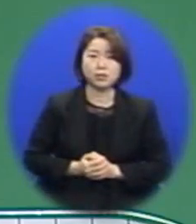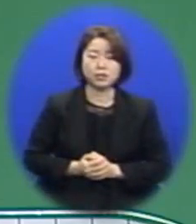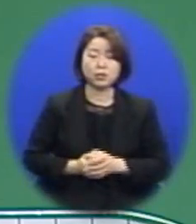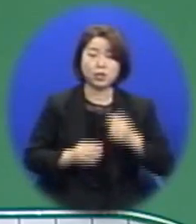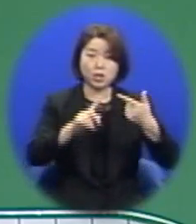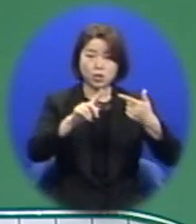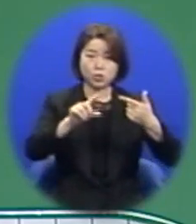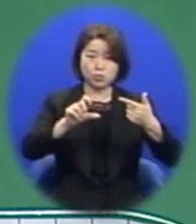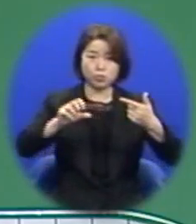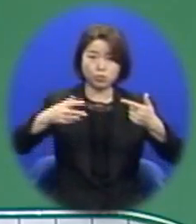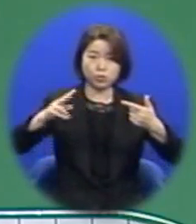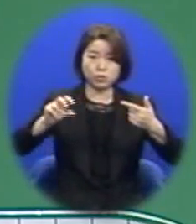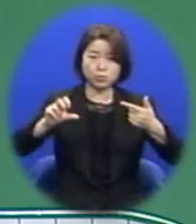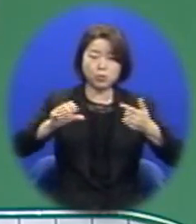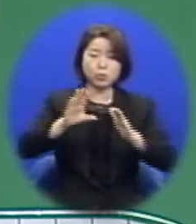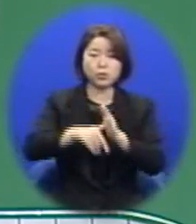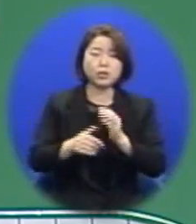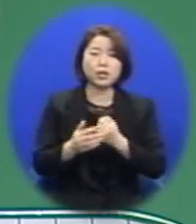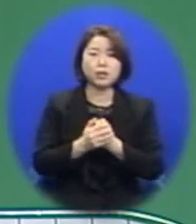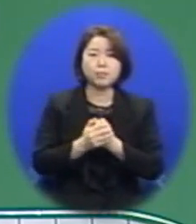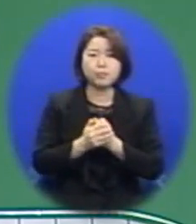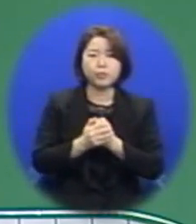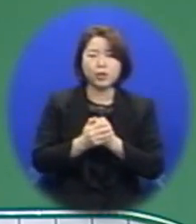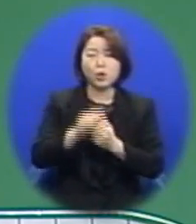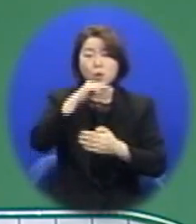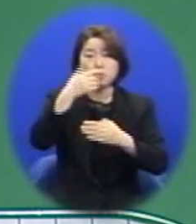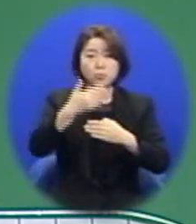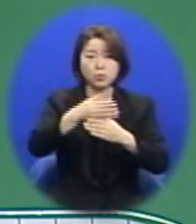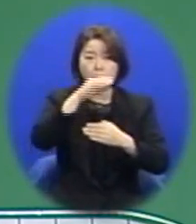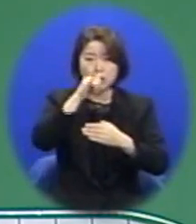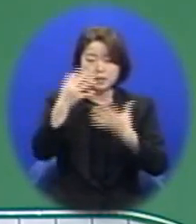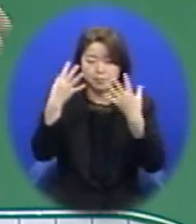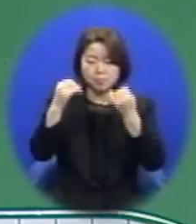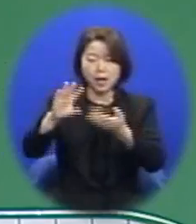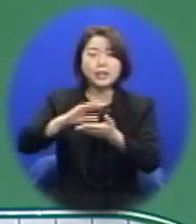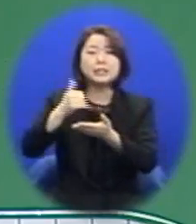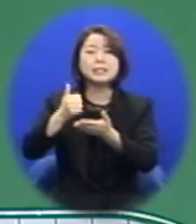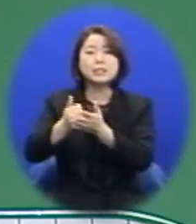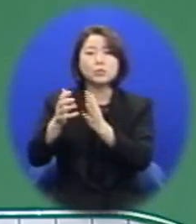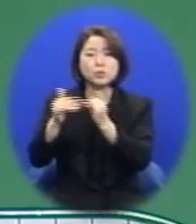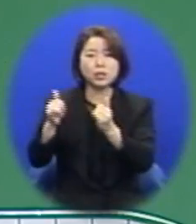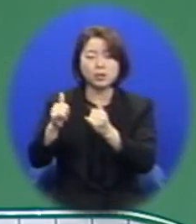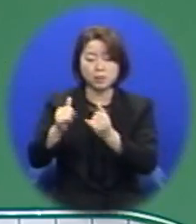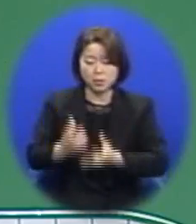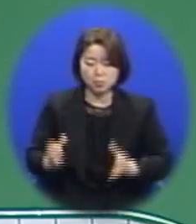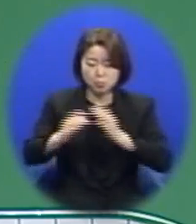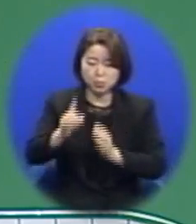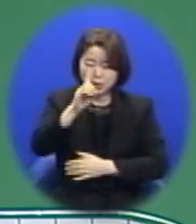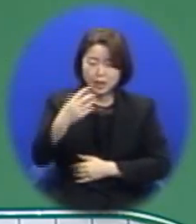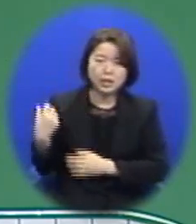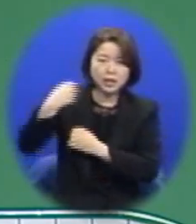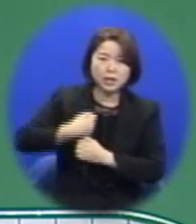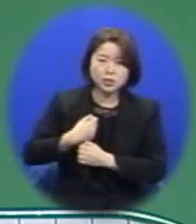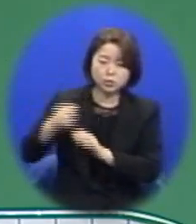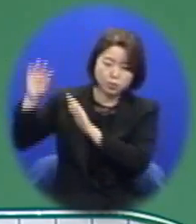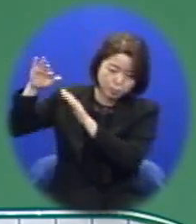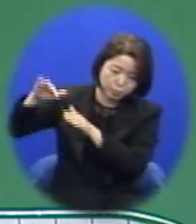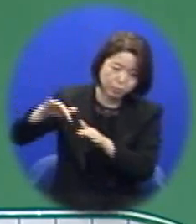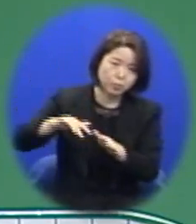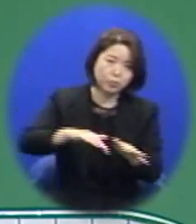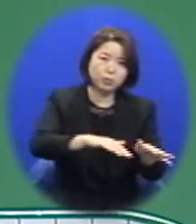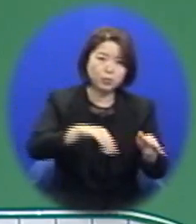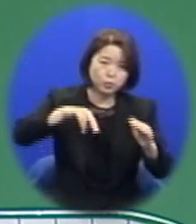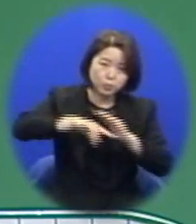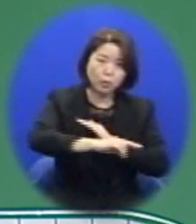6.25 전쟁 때 북한에 있는 수많은 기독교인들이 보따리 하나 메고 그냥 피난 내려왔어요. 저희 부친도 그때 피난